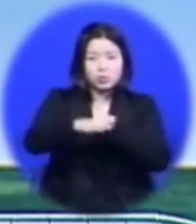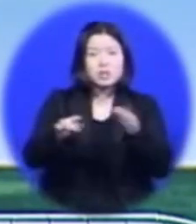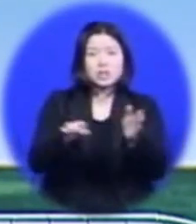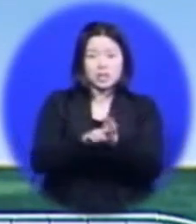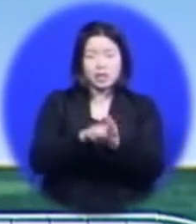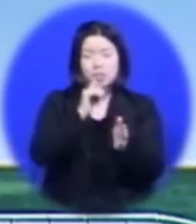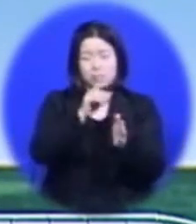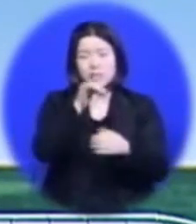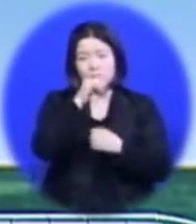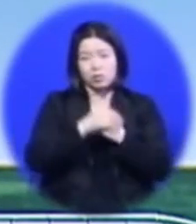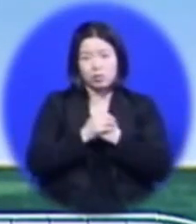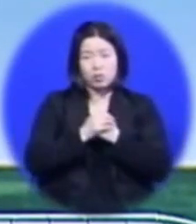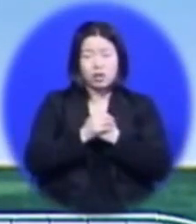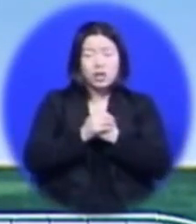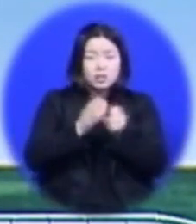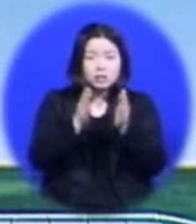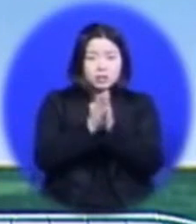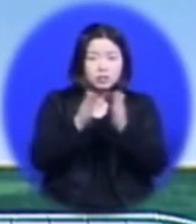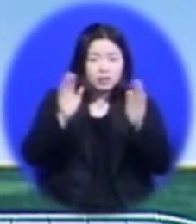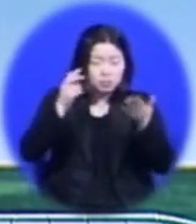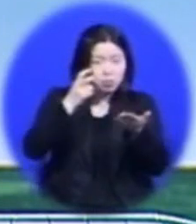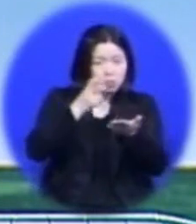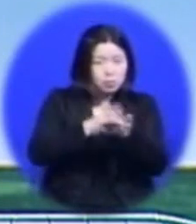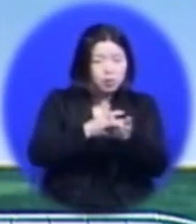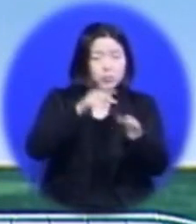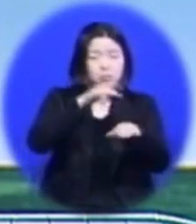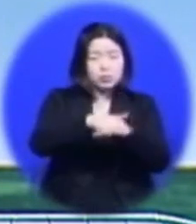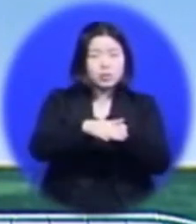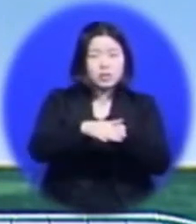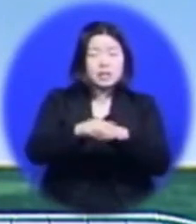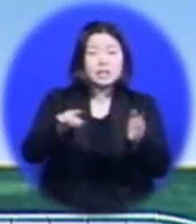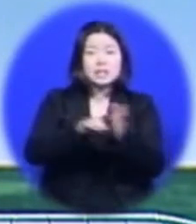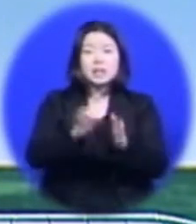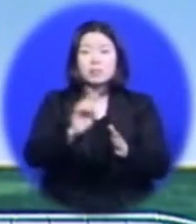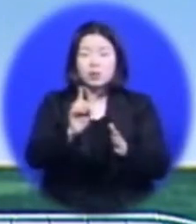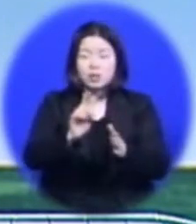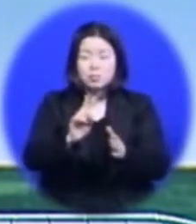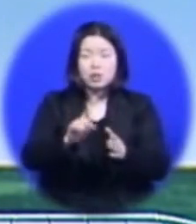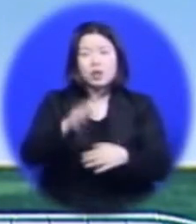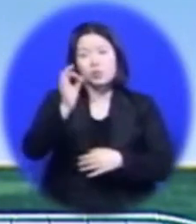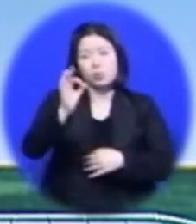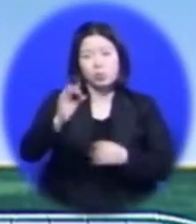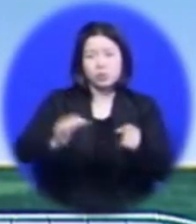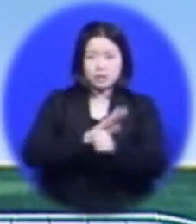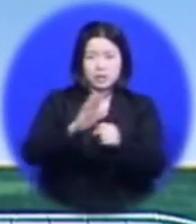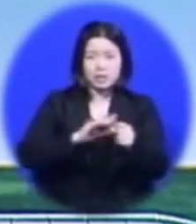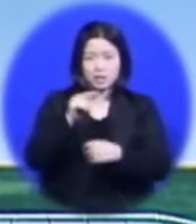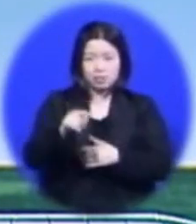율법주의 신앙의 특징이 뭔지 아십니까? 돈을 사랑하는 것입니다.